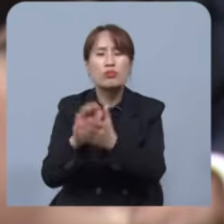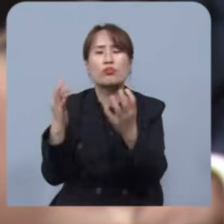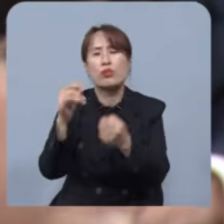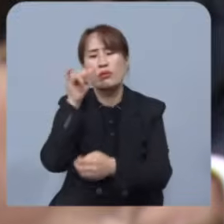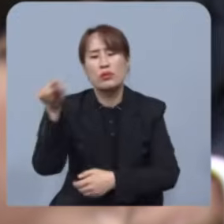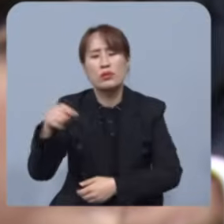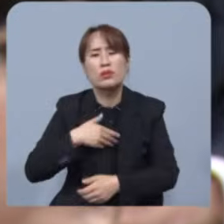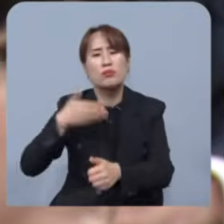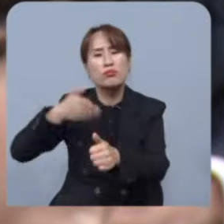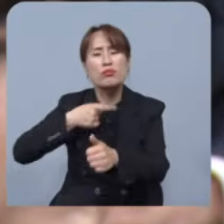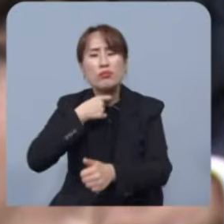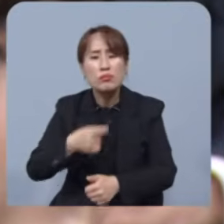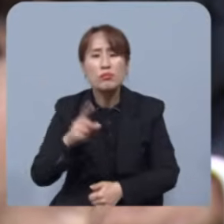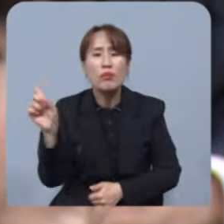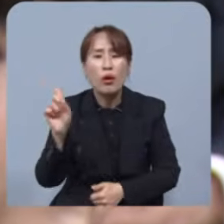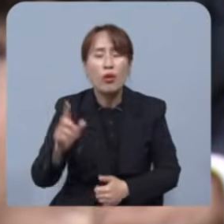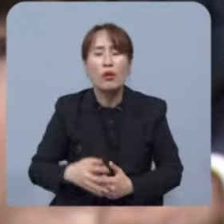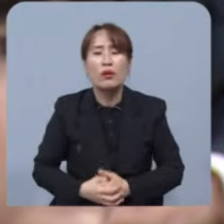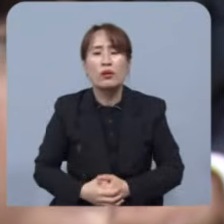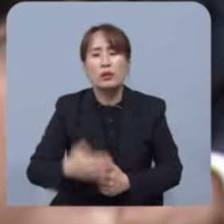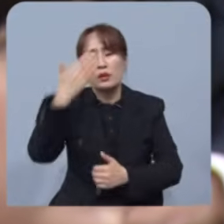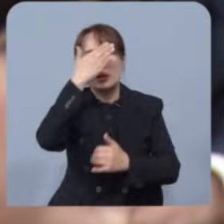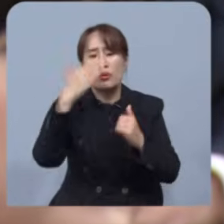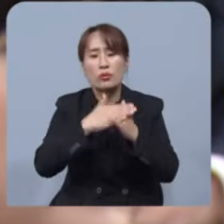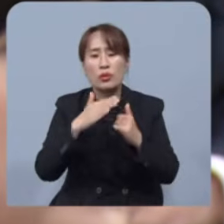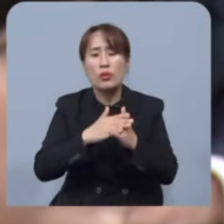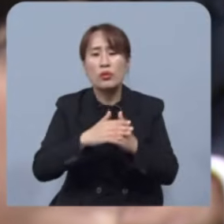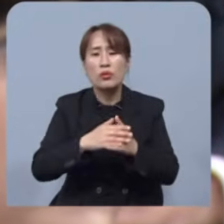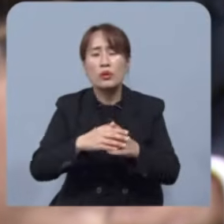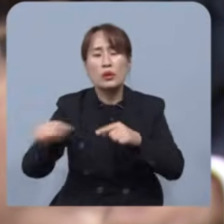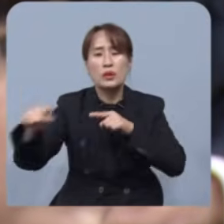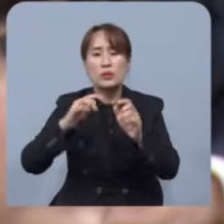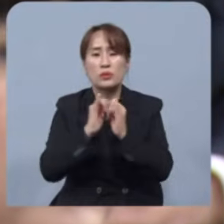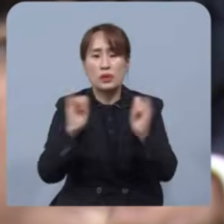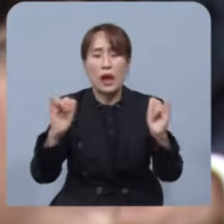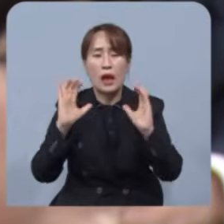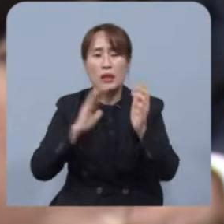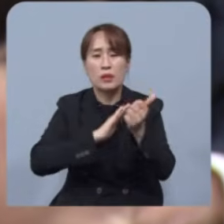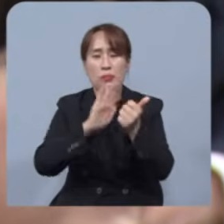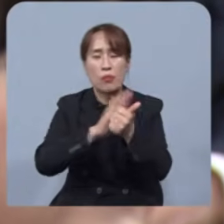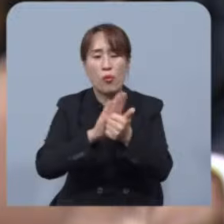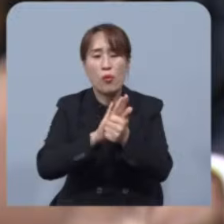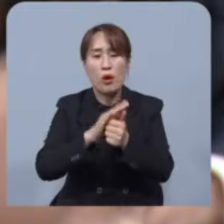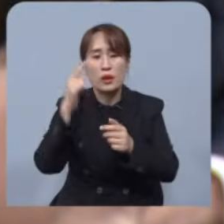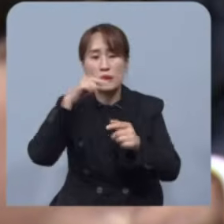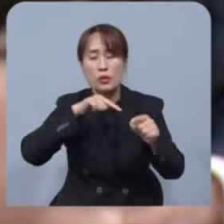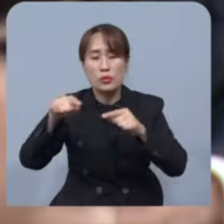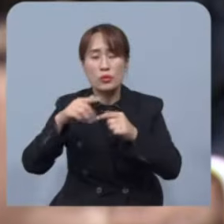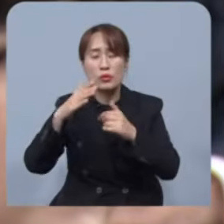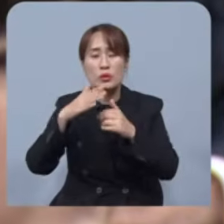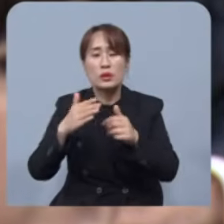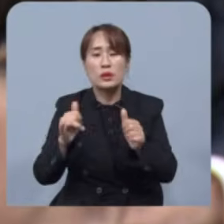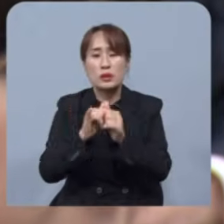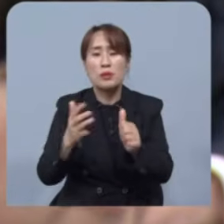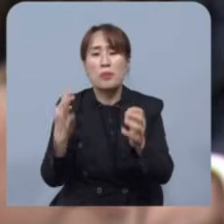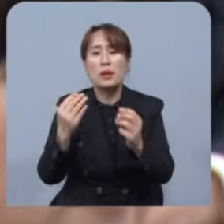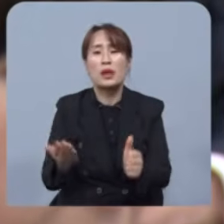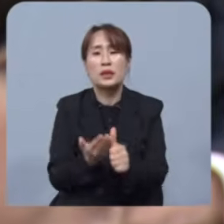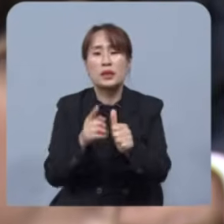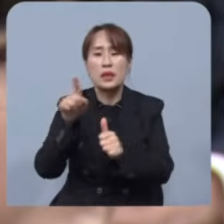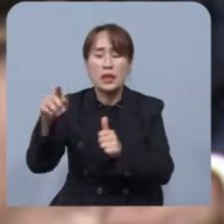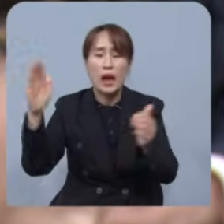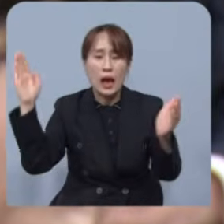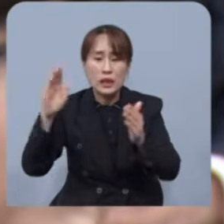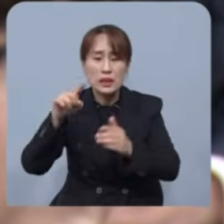많은데요. 제가 부탁드리고 싶은 거는 청소년 지도사, 아이들을 돌봐줄 수 있는 청소년 지도사들 많이 양성해서 그